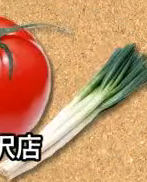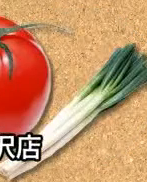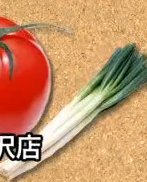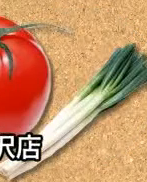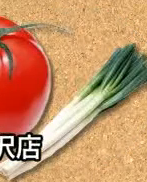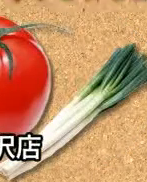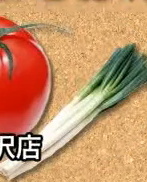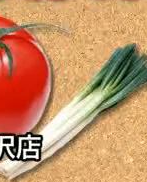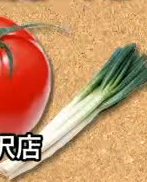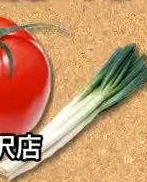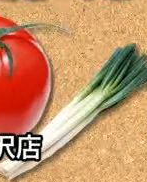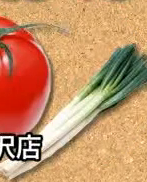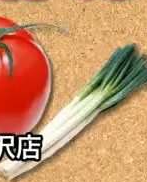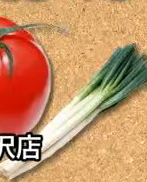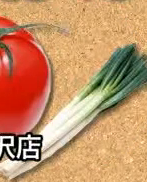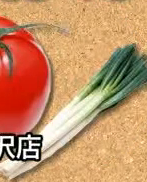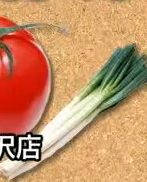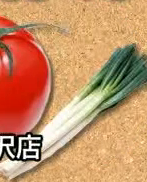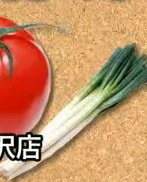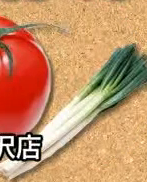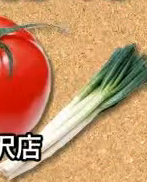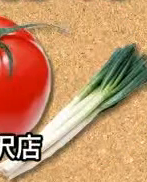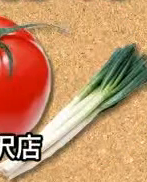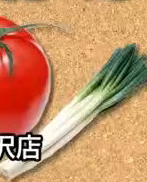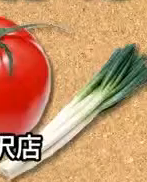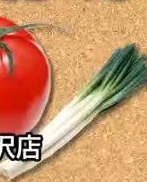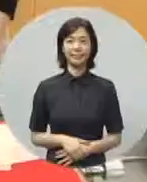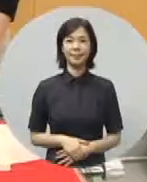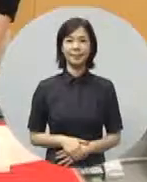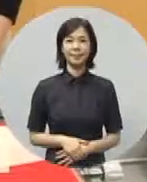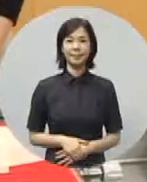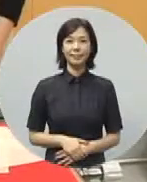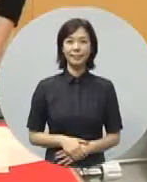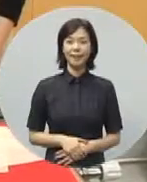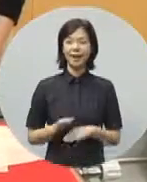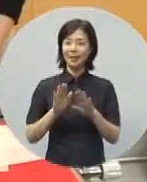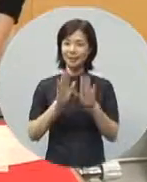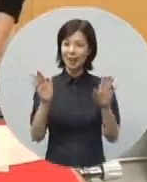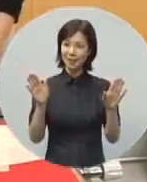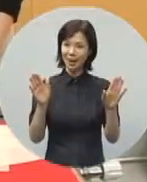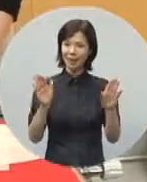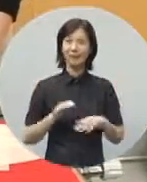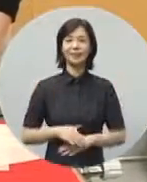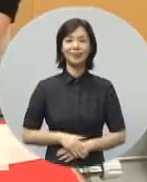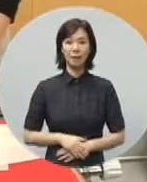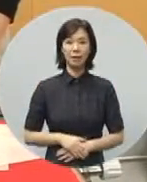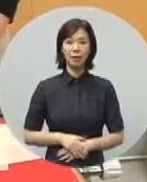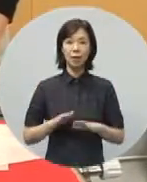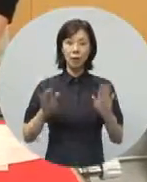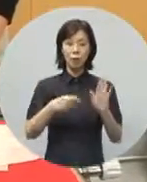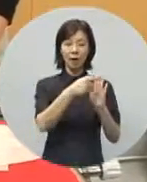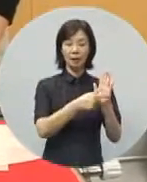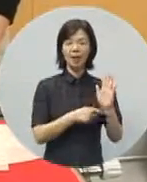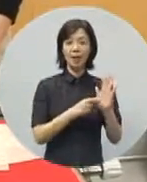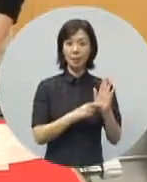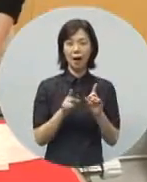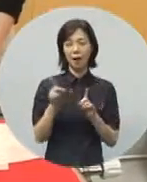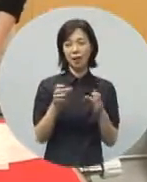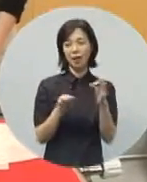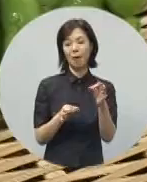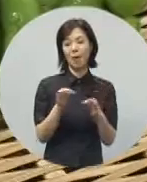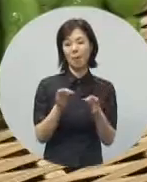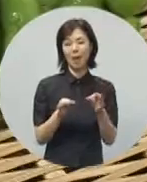地産食材で簡単クッキング、藤沢ごはん 始まりました。藤沢ごはん、今回の食材は枝豆です